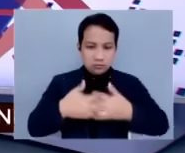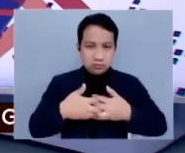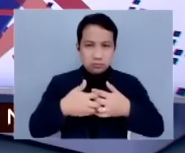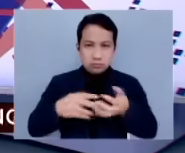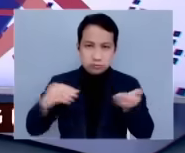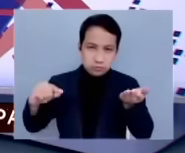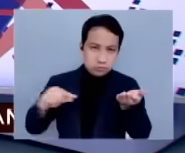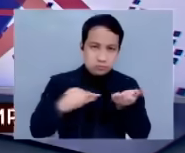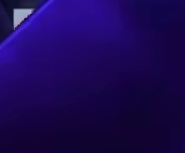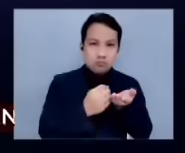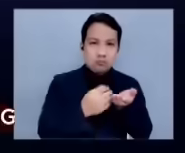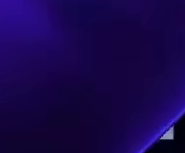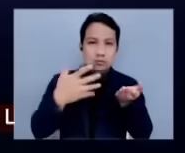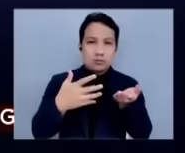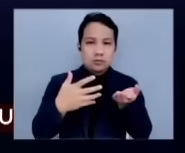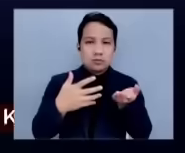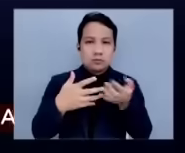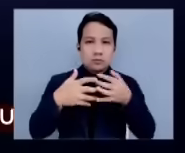Brian Basa.